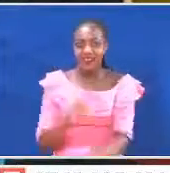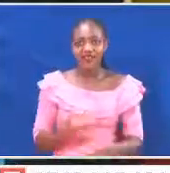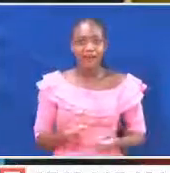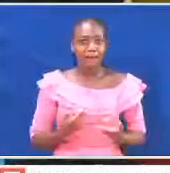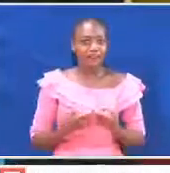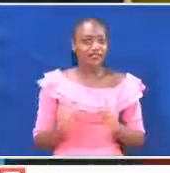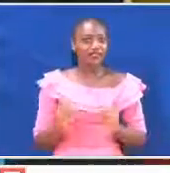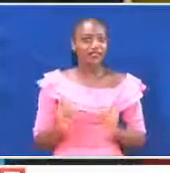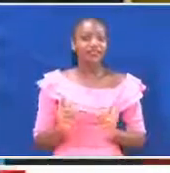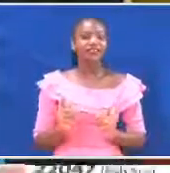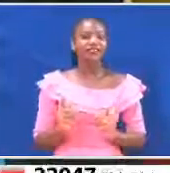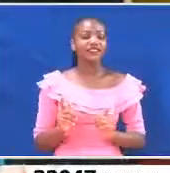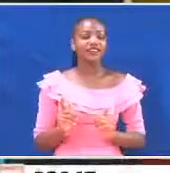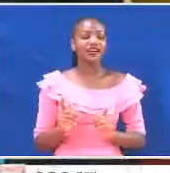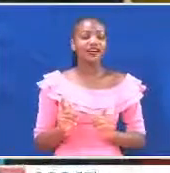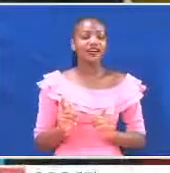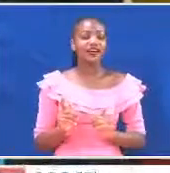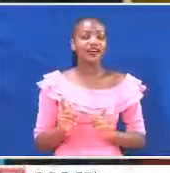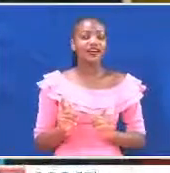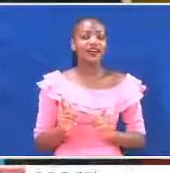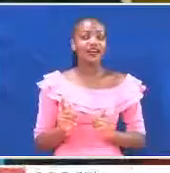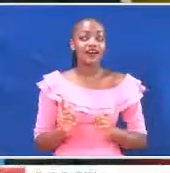Lakini